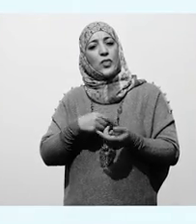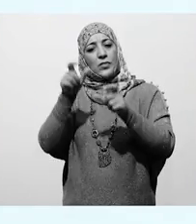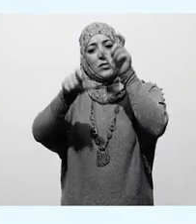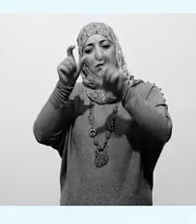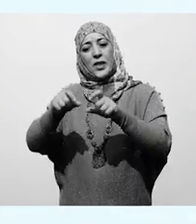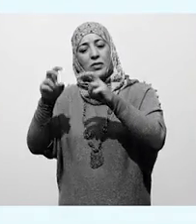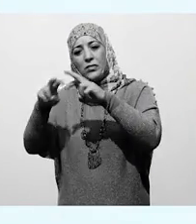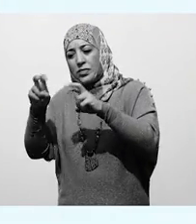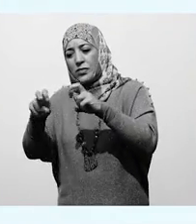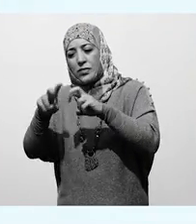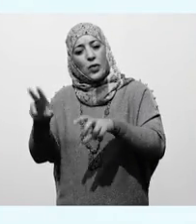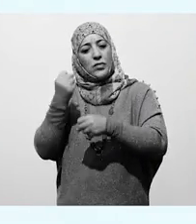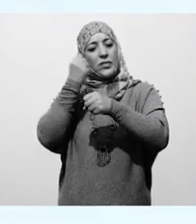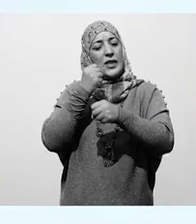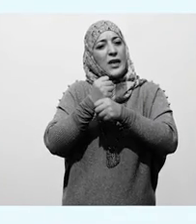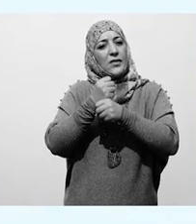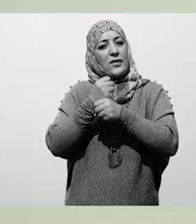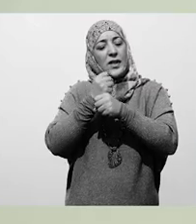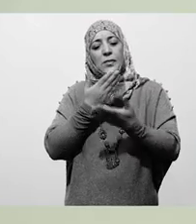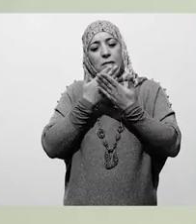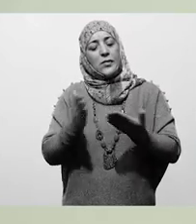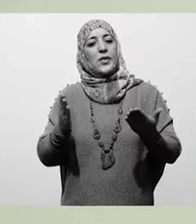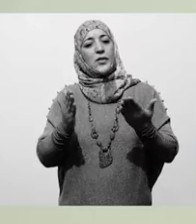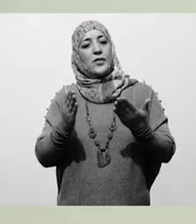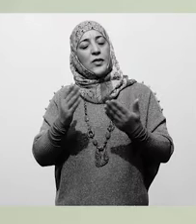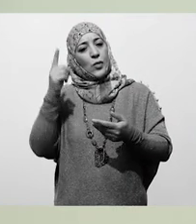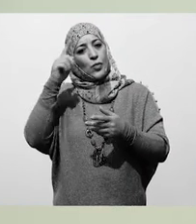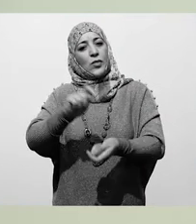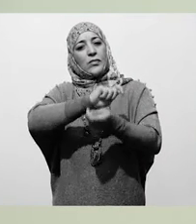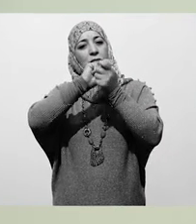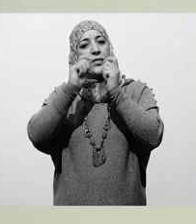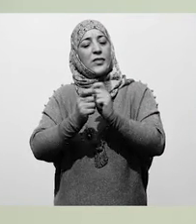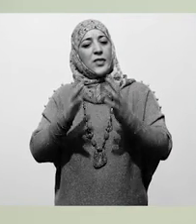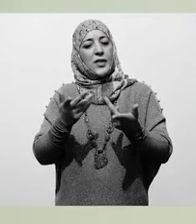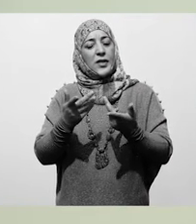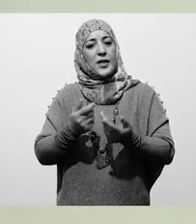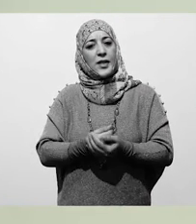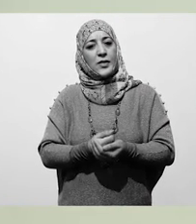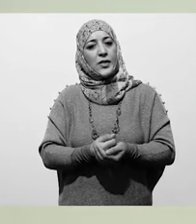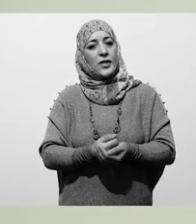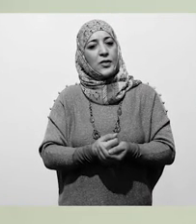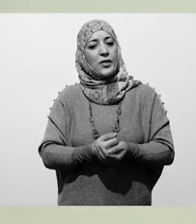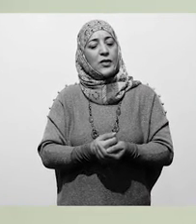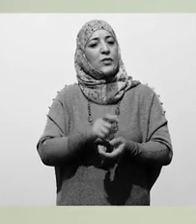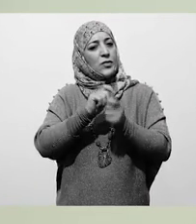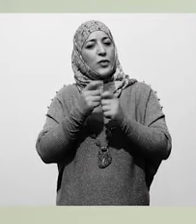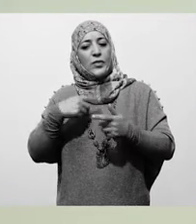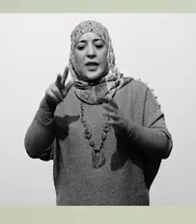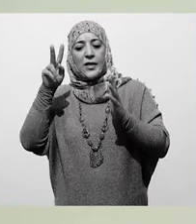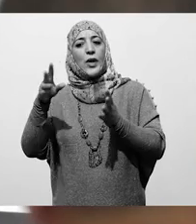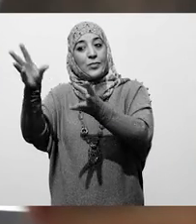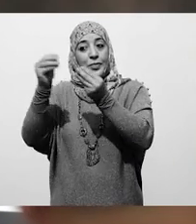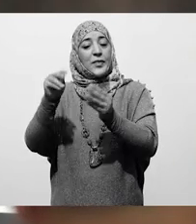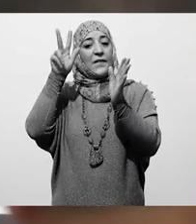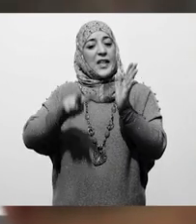Et moi et les enquêteurs, on a fait un travail honnête, on a juste transmis ce que les autres